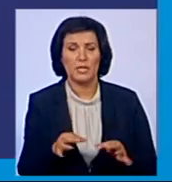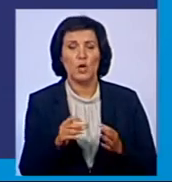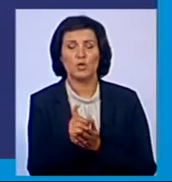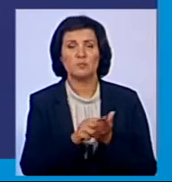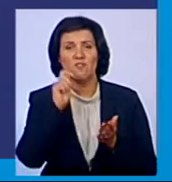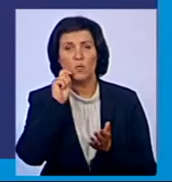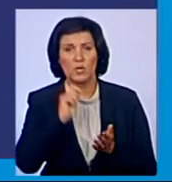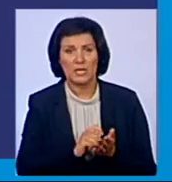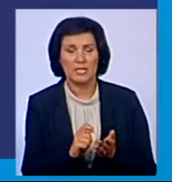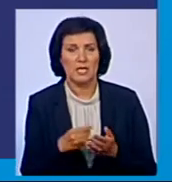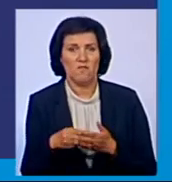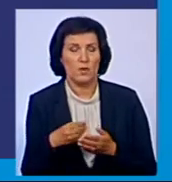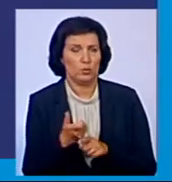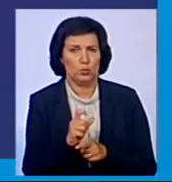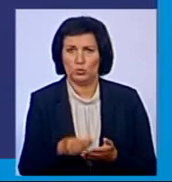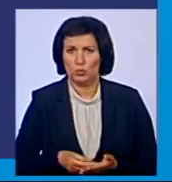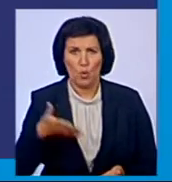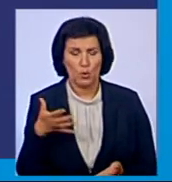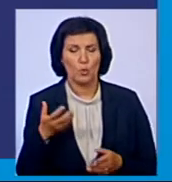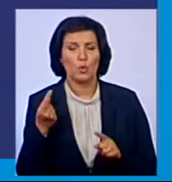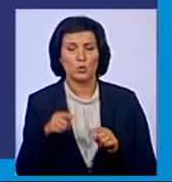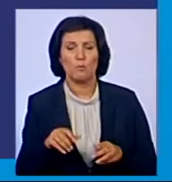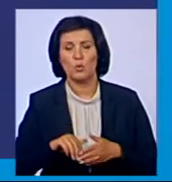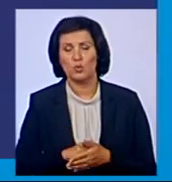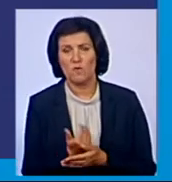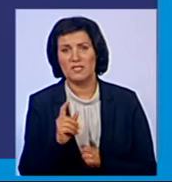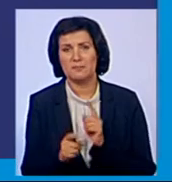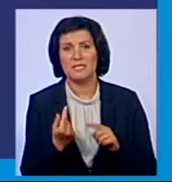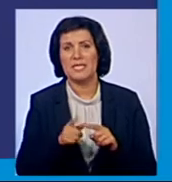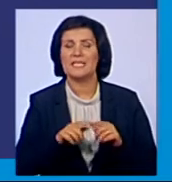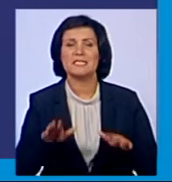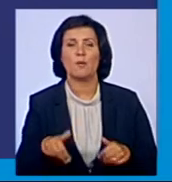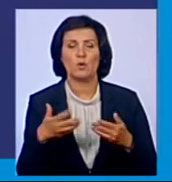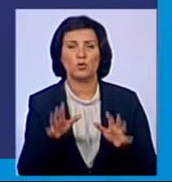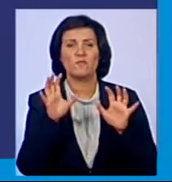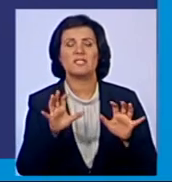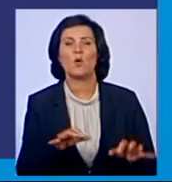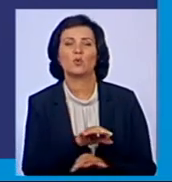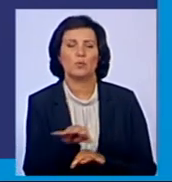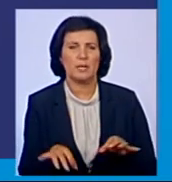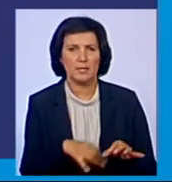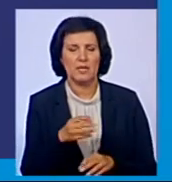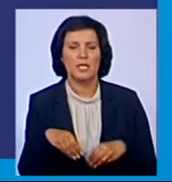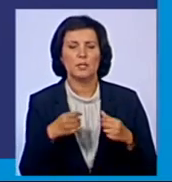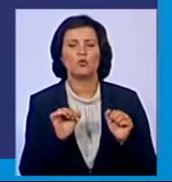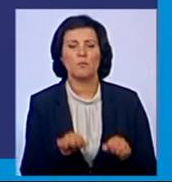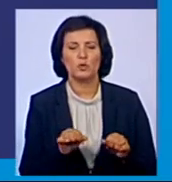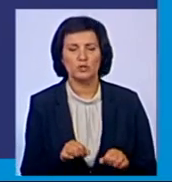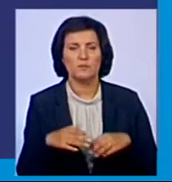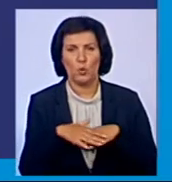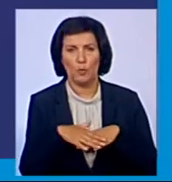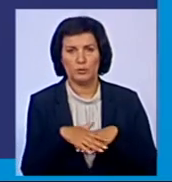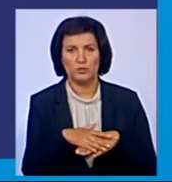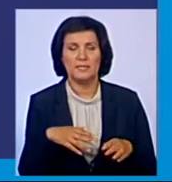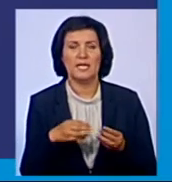розмитнити в Україні вартує дуже дорого. Тому нові зміни, які запропоновані в законопроекті, вони не дають можливість обчислити